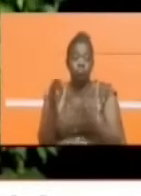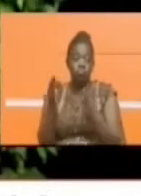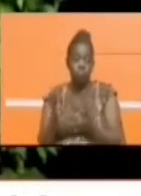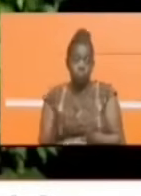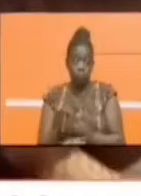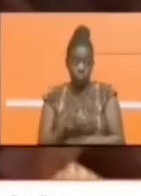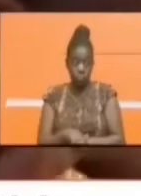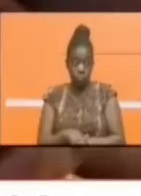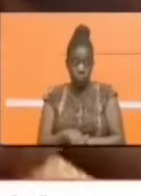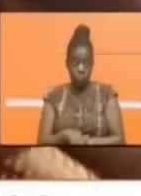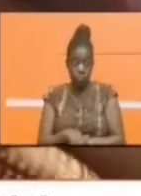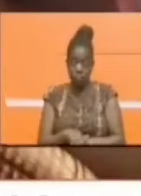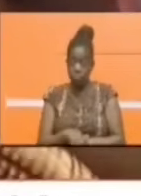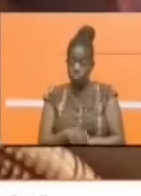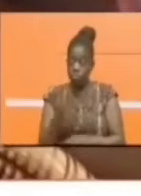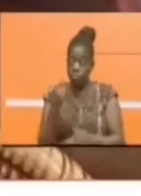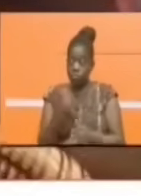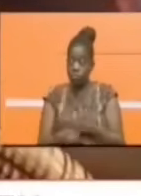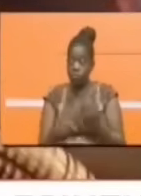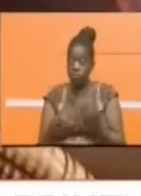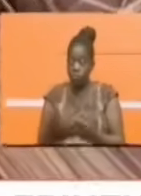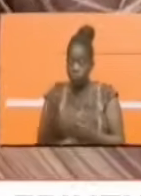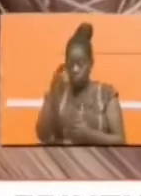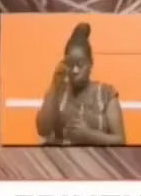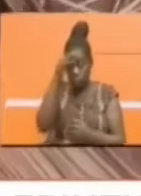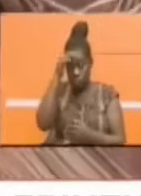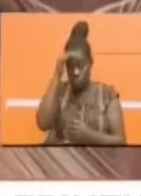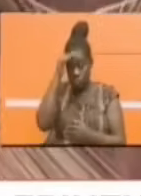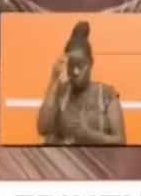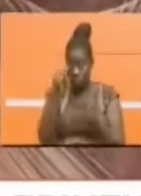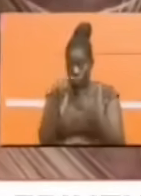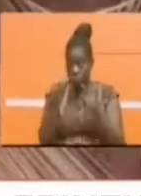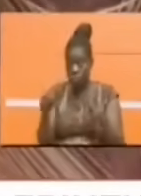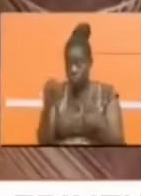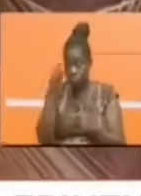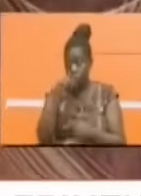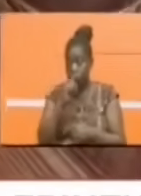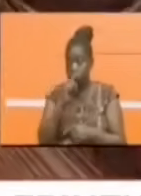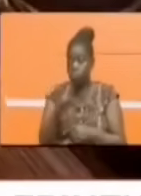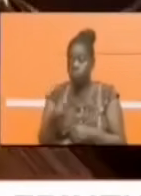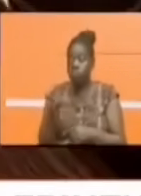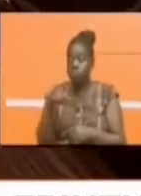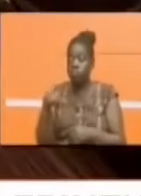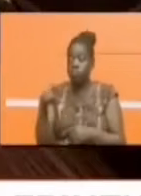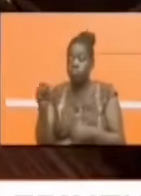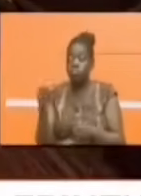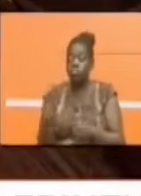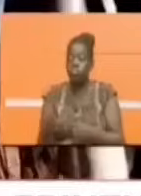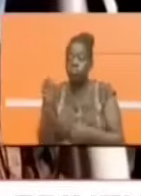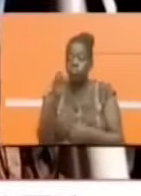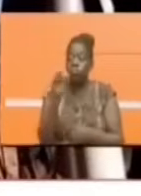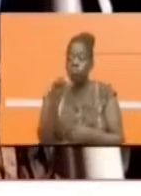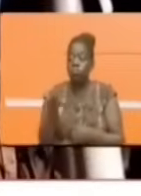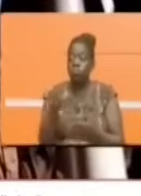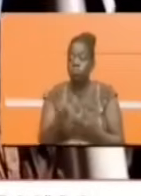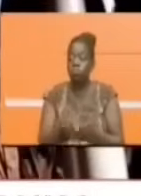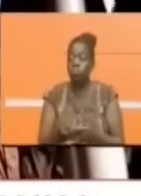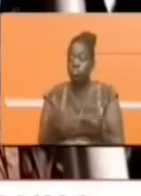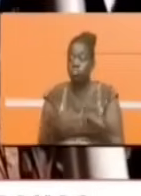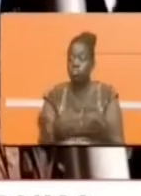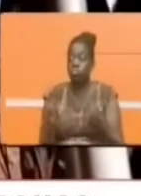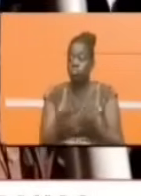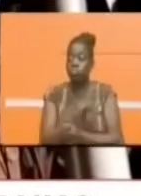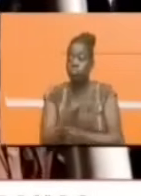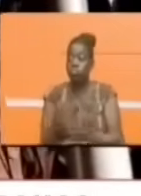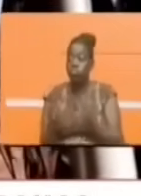ki babikumyeko omuliro. Agamba nti yokubirira ku poliisi ebukola kyokka abasigadde bamulagira okugenda yeenoonyeza ebbaamu. Eyaze n'amenya ennyumba